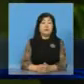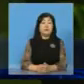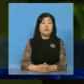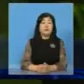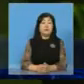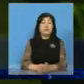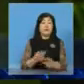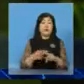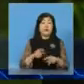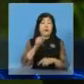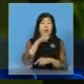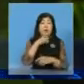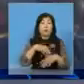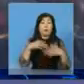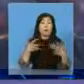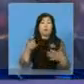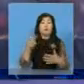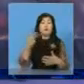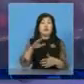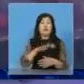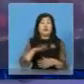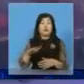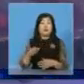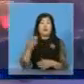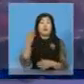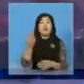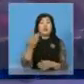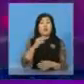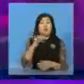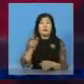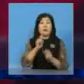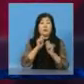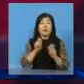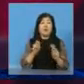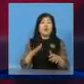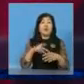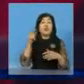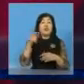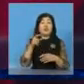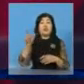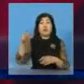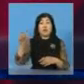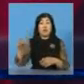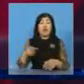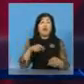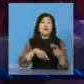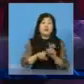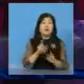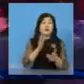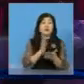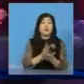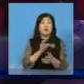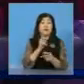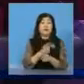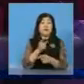В этом году более 120 детей студии танца «Шаттык» подарили свое искусство для тысячи горожан, среди которых воспитанники